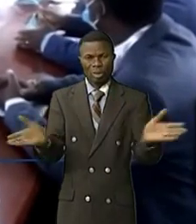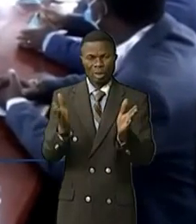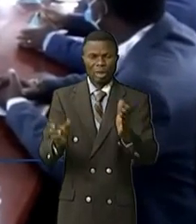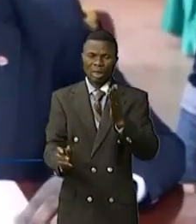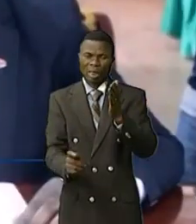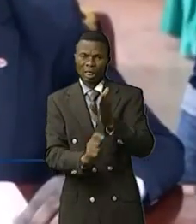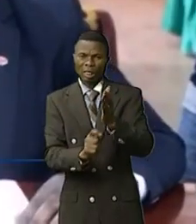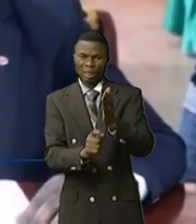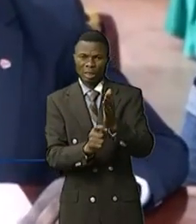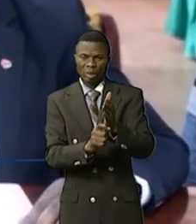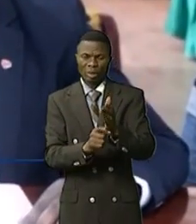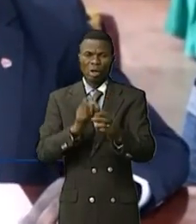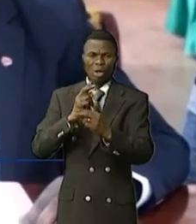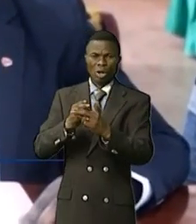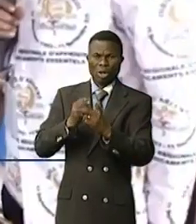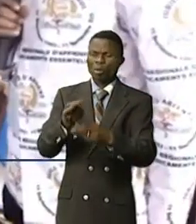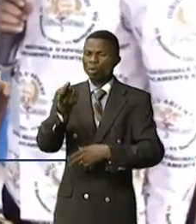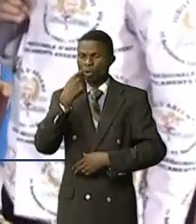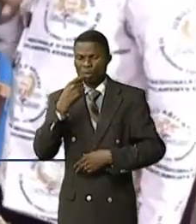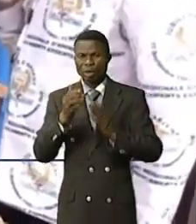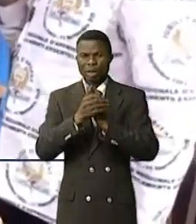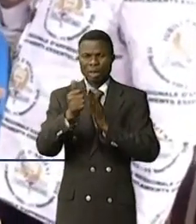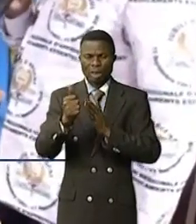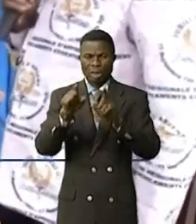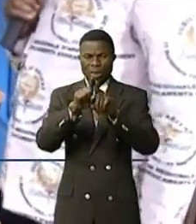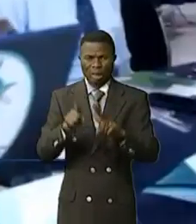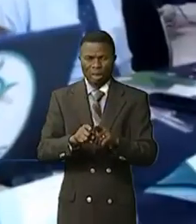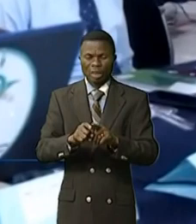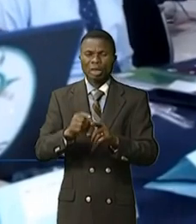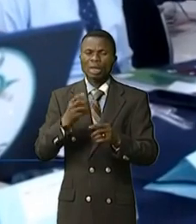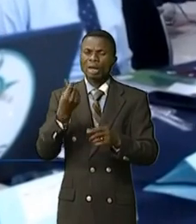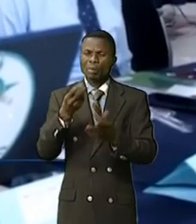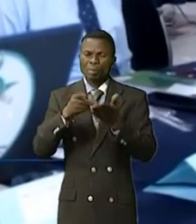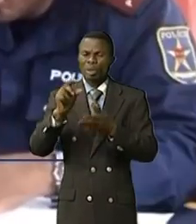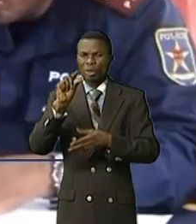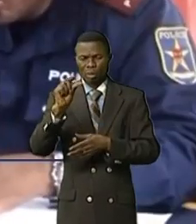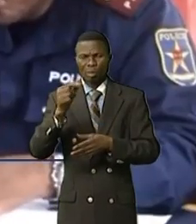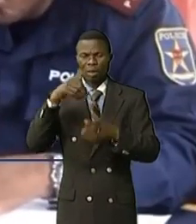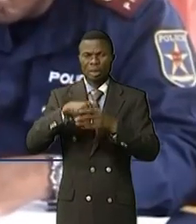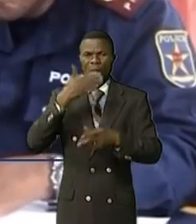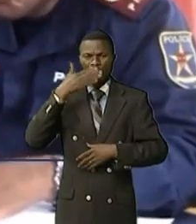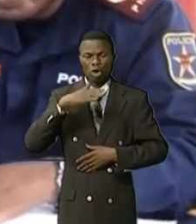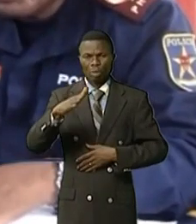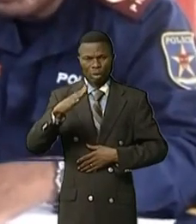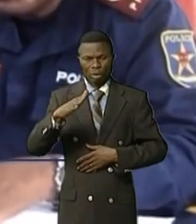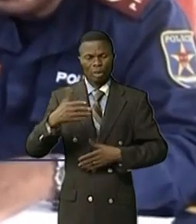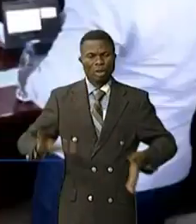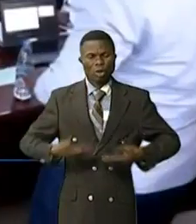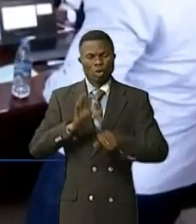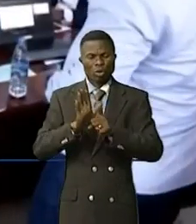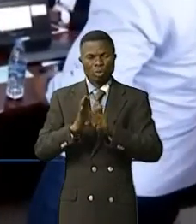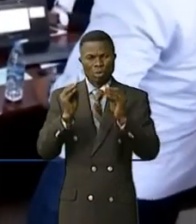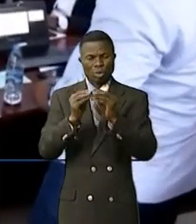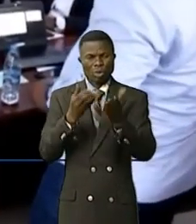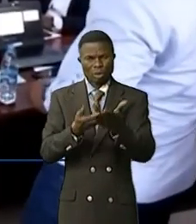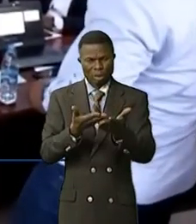stratégies garantissant l'approvisionnement en médicaments de qualité et à un coût abordable à travers les zones de santé. Le vice-gouverneur a salué la tenue de cette